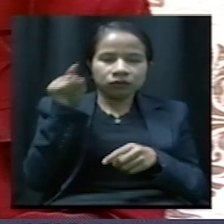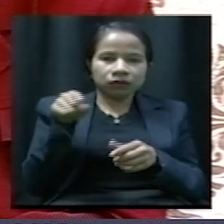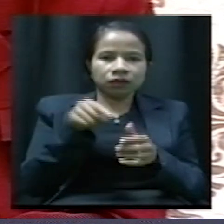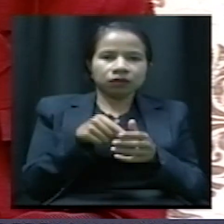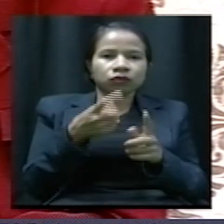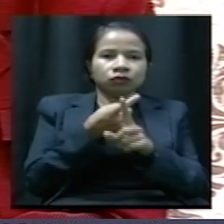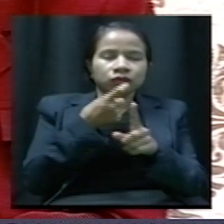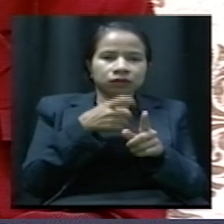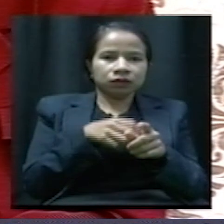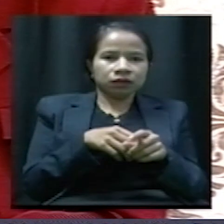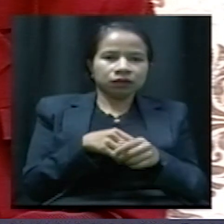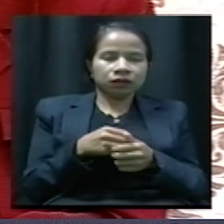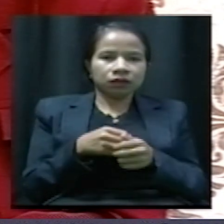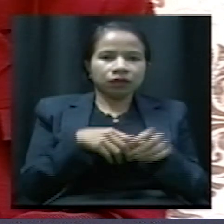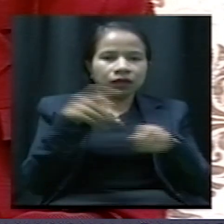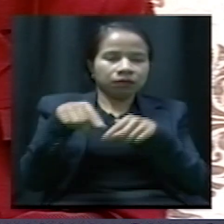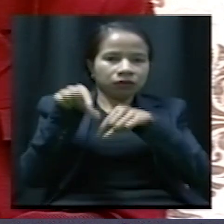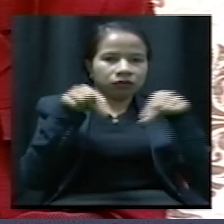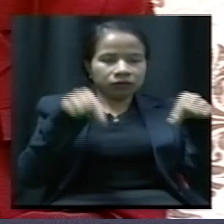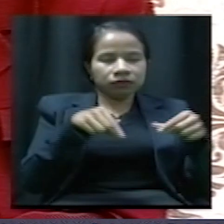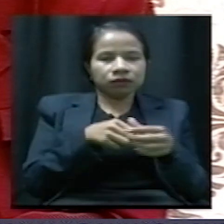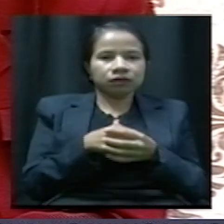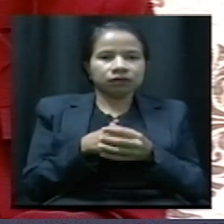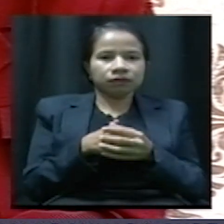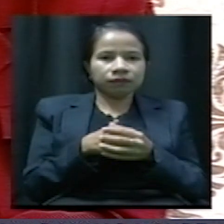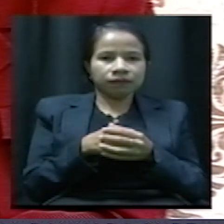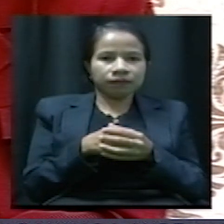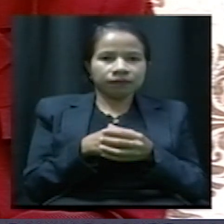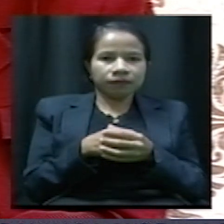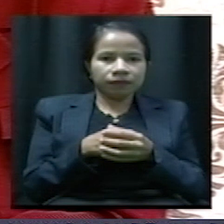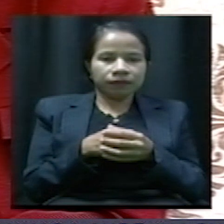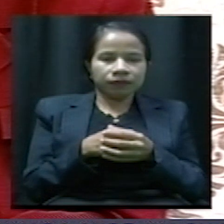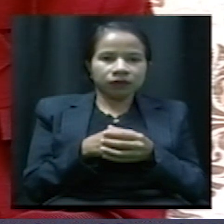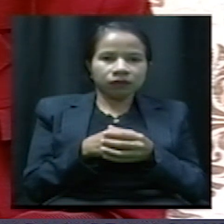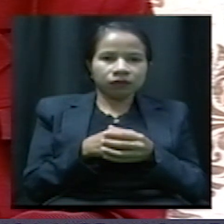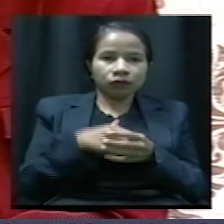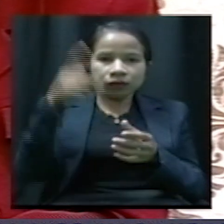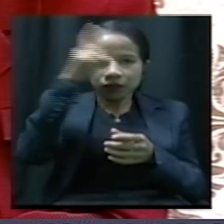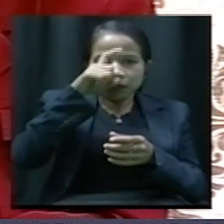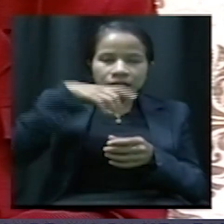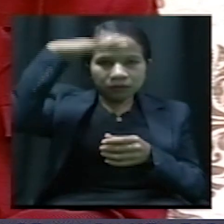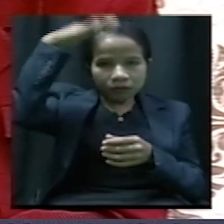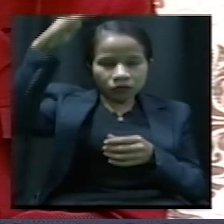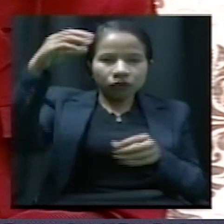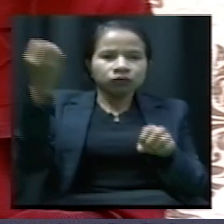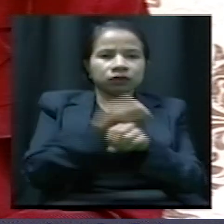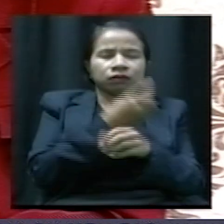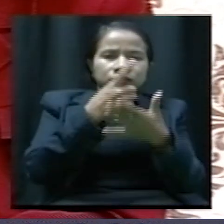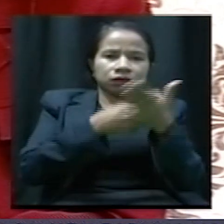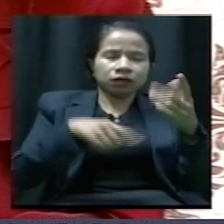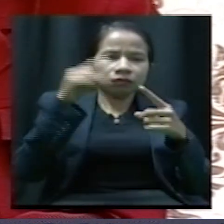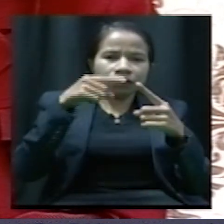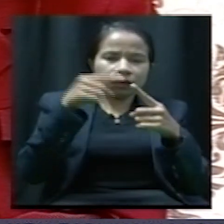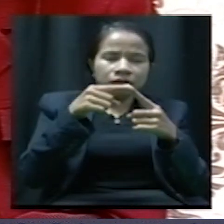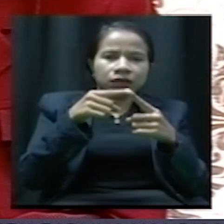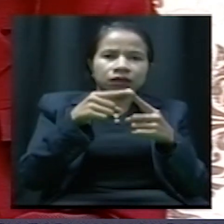quasi 50% husi ema ho deficiencia maka ho idade produtivo objetivo sira ma